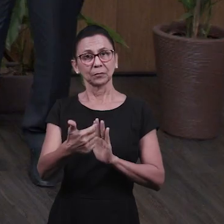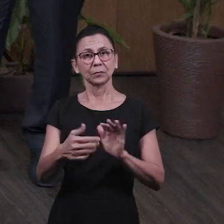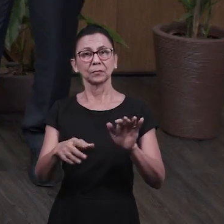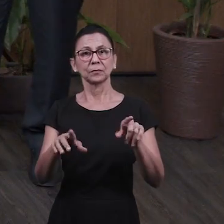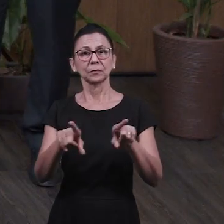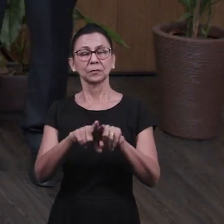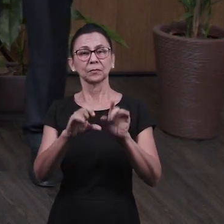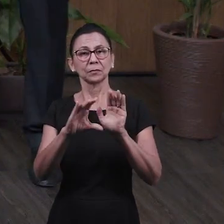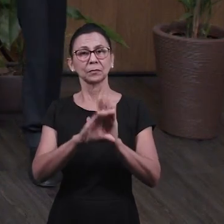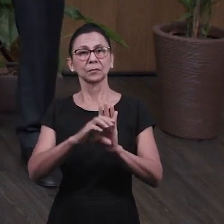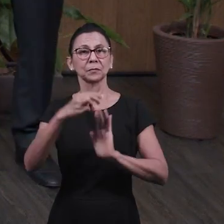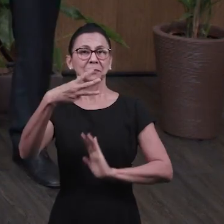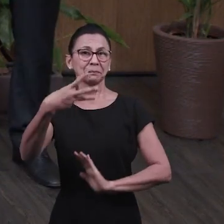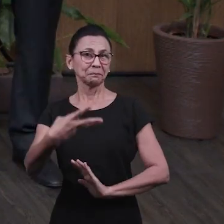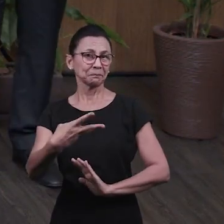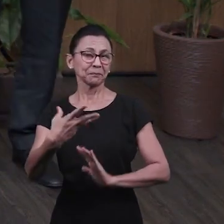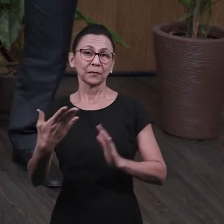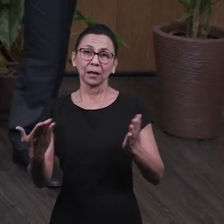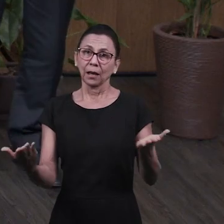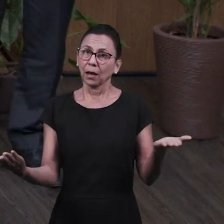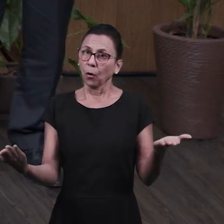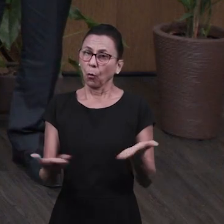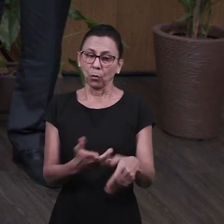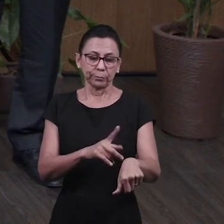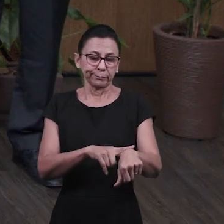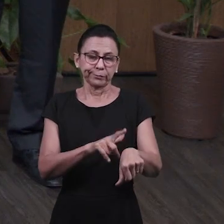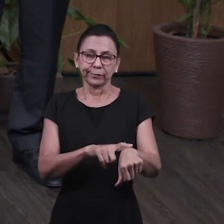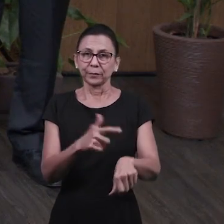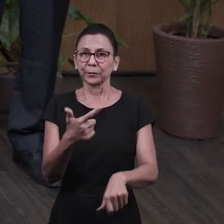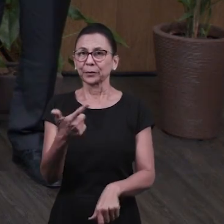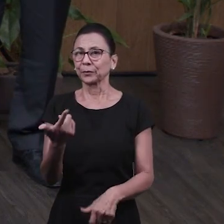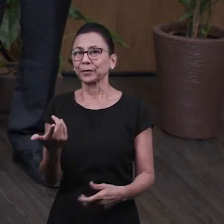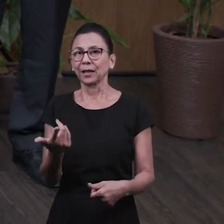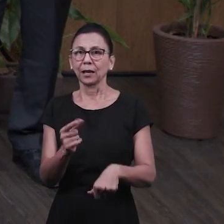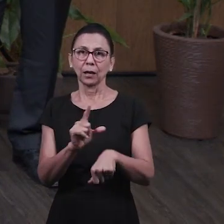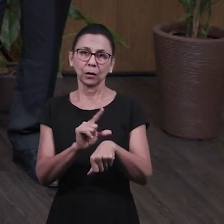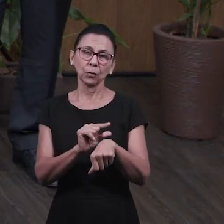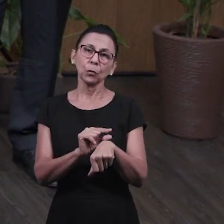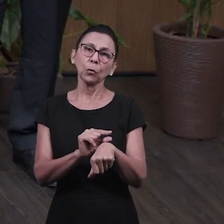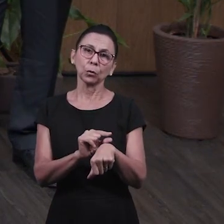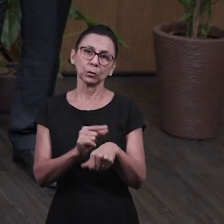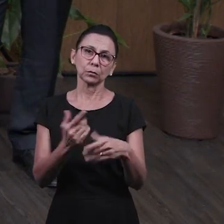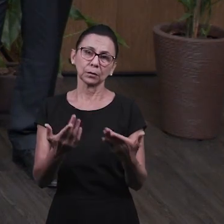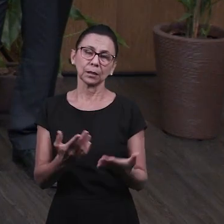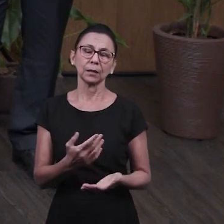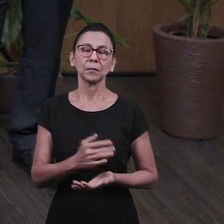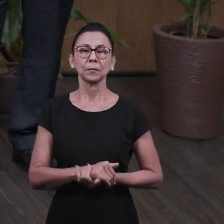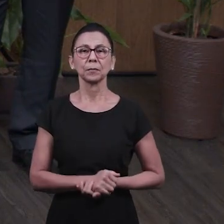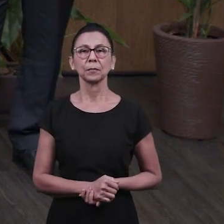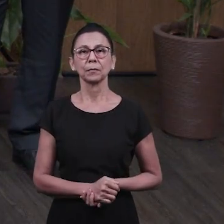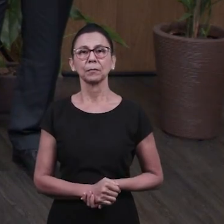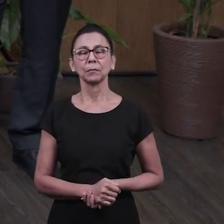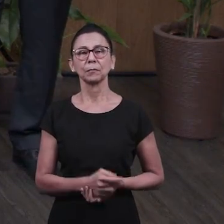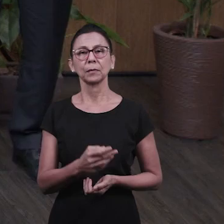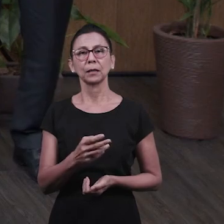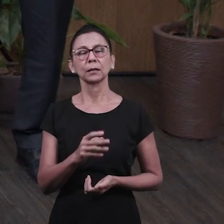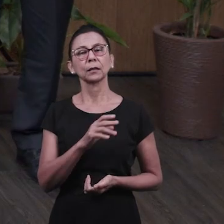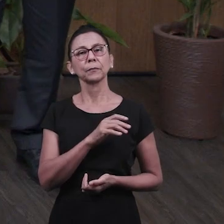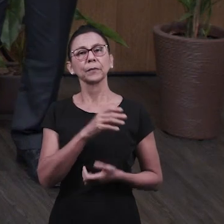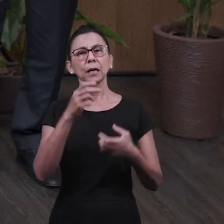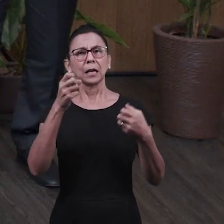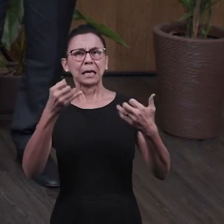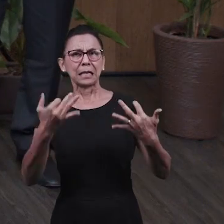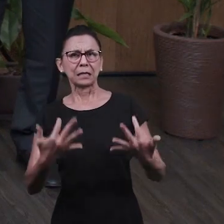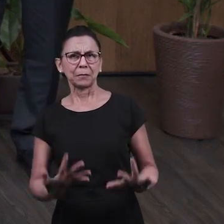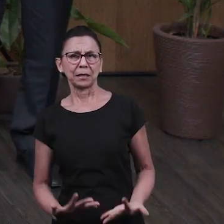chapitre 2 et 3. Naturellement, bien-aimés, nous n'avons pas le temps aujourd'hui de parler sur les